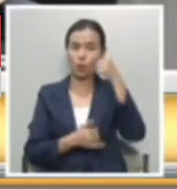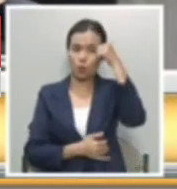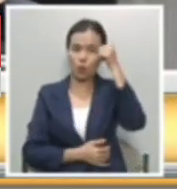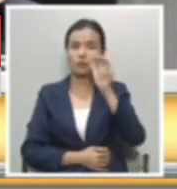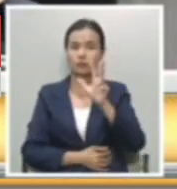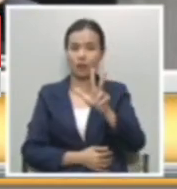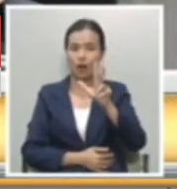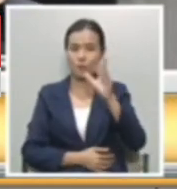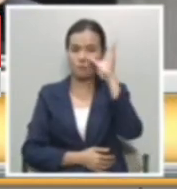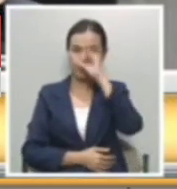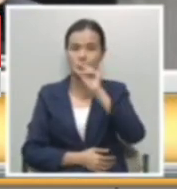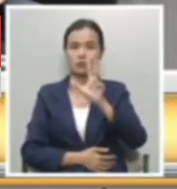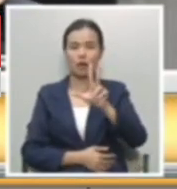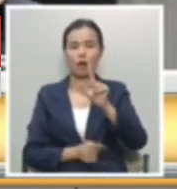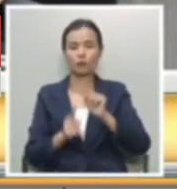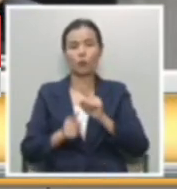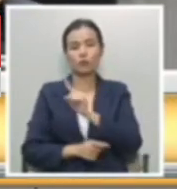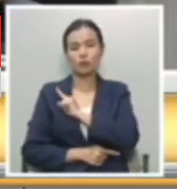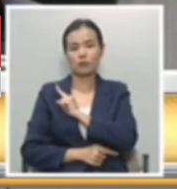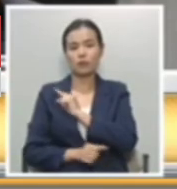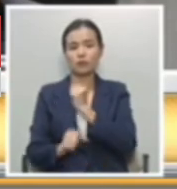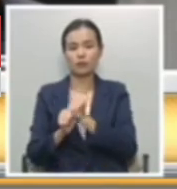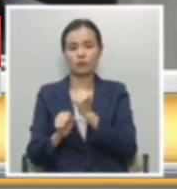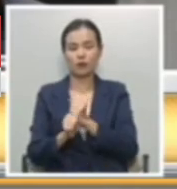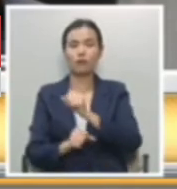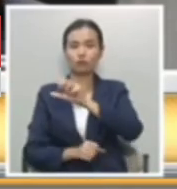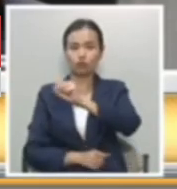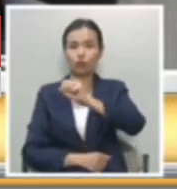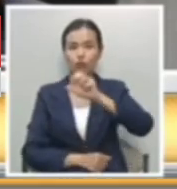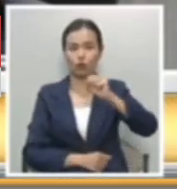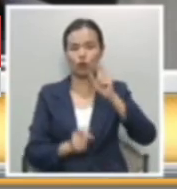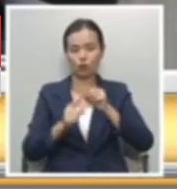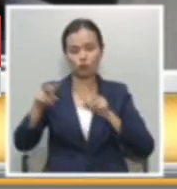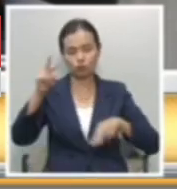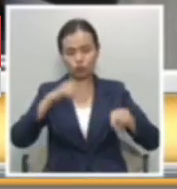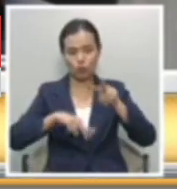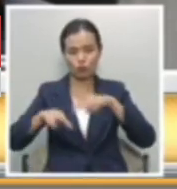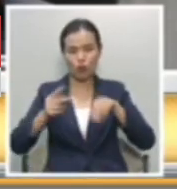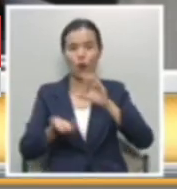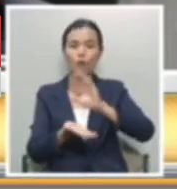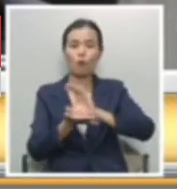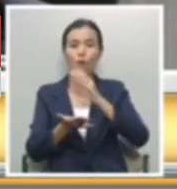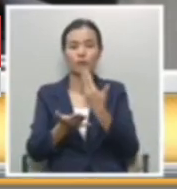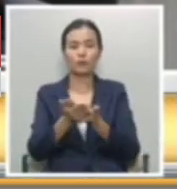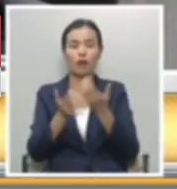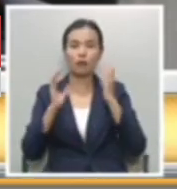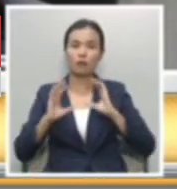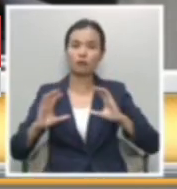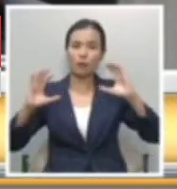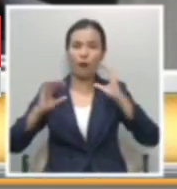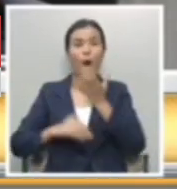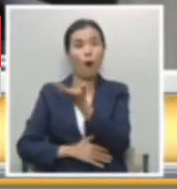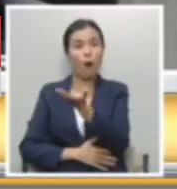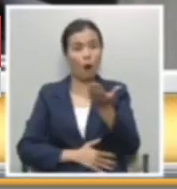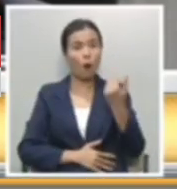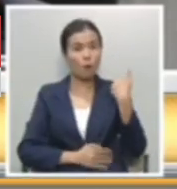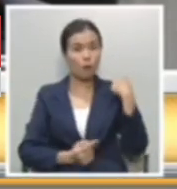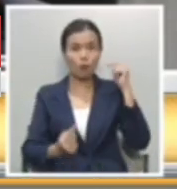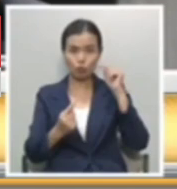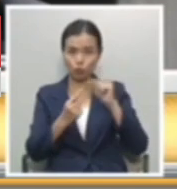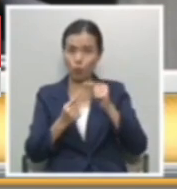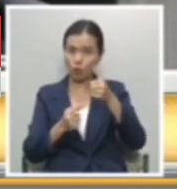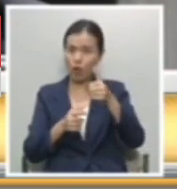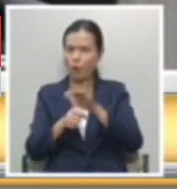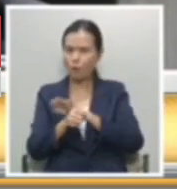คืนเป็นการทำหน้าที่ของสมาชิกสภาผู้แทนราษฎรเพื่อที่จะตรวจสอบว่างบประมาณที่ทางรัฐบาลขอมาเนี่ยมีความเหมาะสมหรือคุ้ม